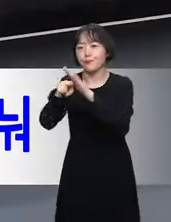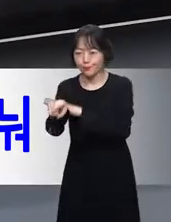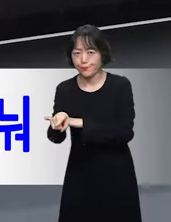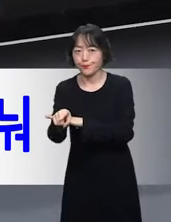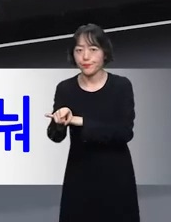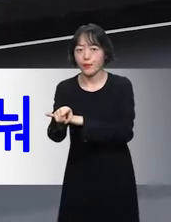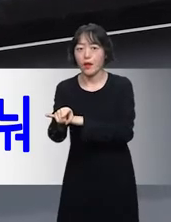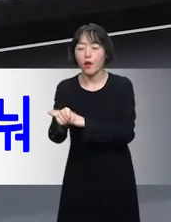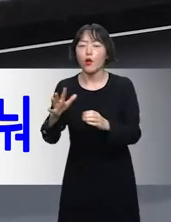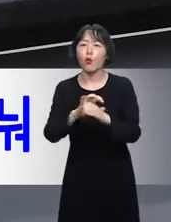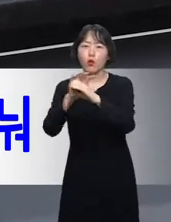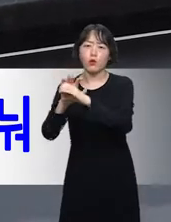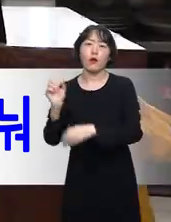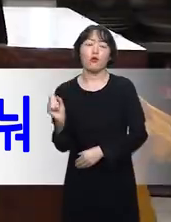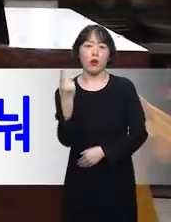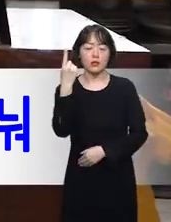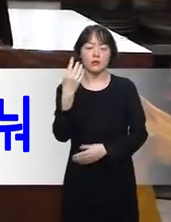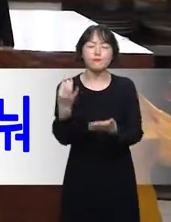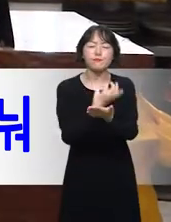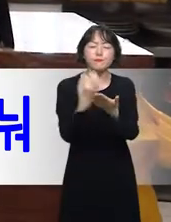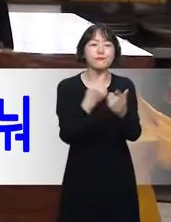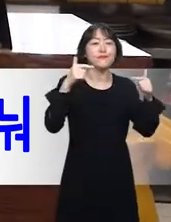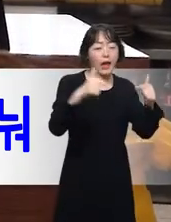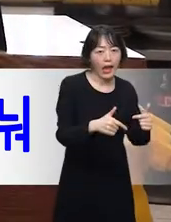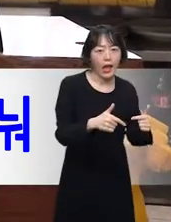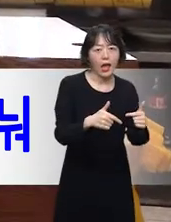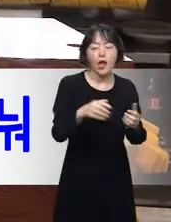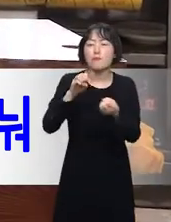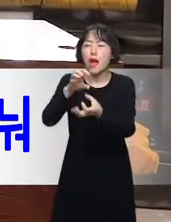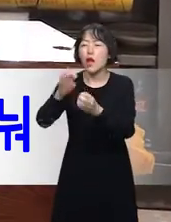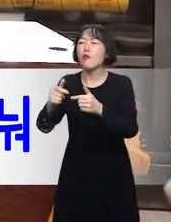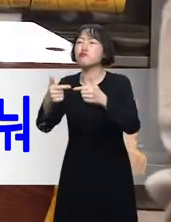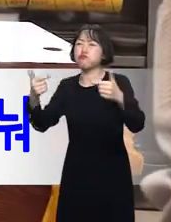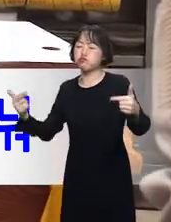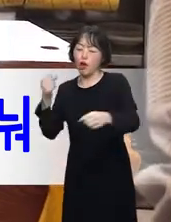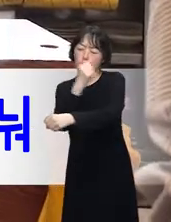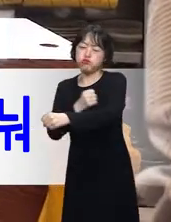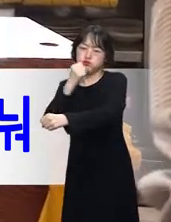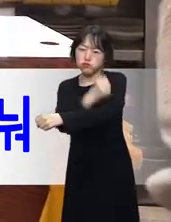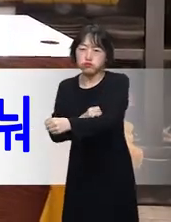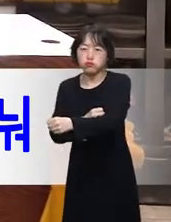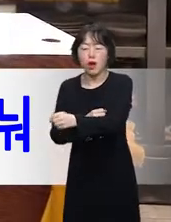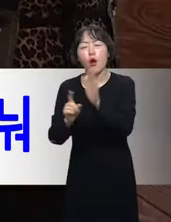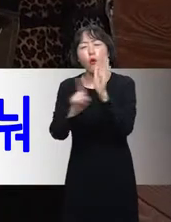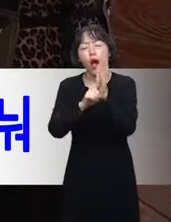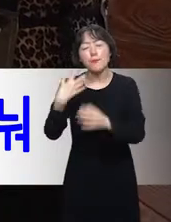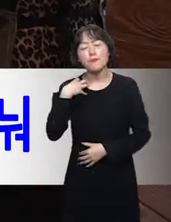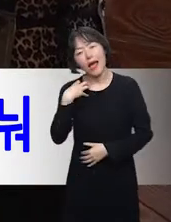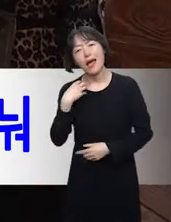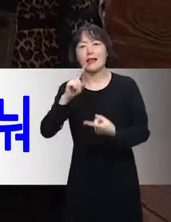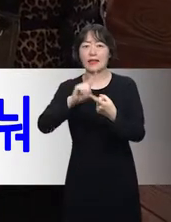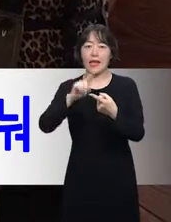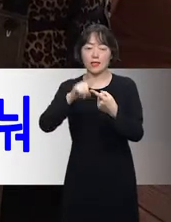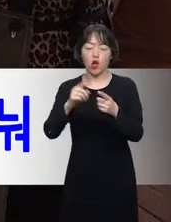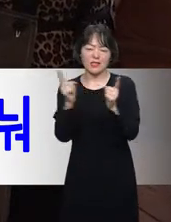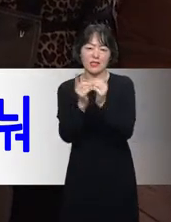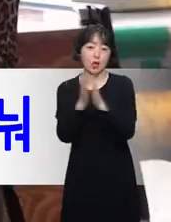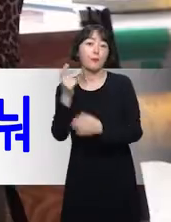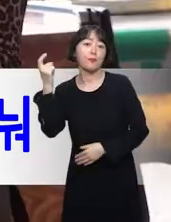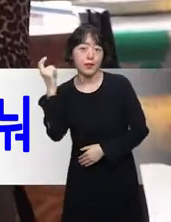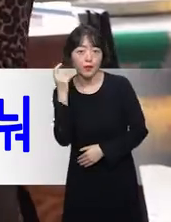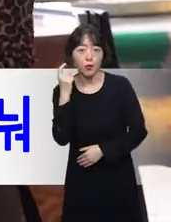매출 감소와 배달 증가에 따른 수수료와 광고비 부담 등의 어려움을 직접 듣고 소상공인의 고민을